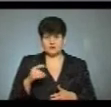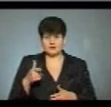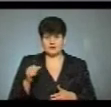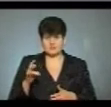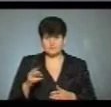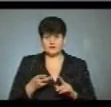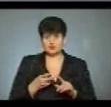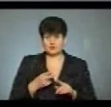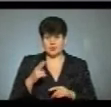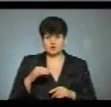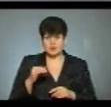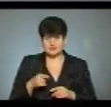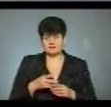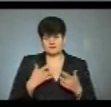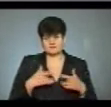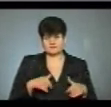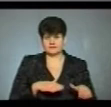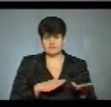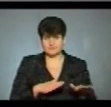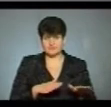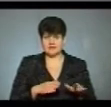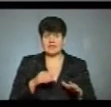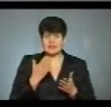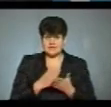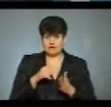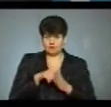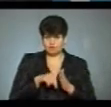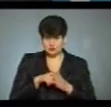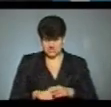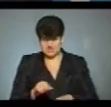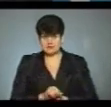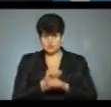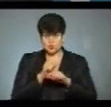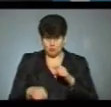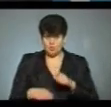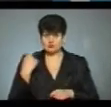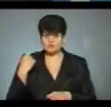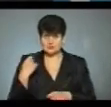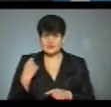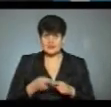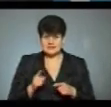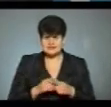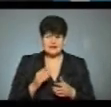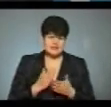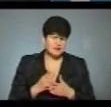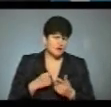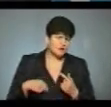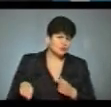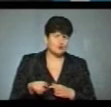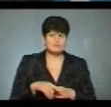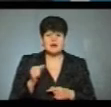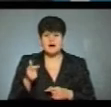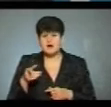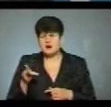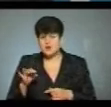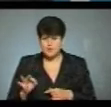Друга догана, вона на звільнення. Іде внутрішній саботаж, звичайно, щоб порушити регламент. І це є кругом, це є в агро, це є